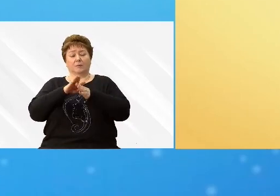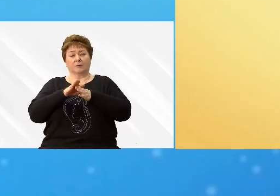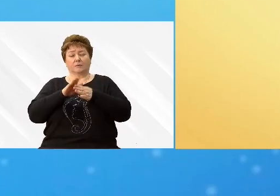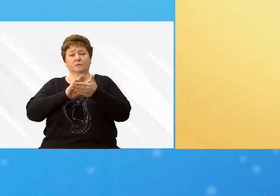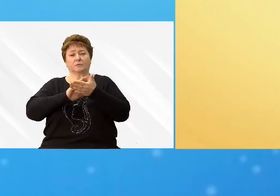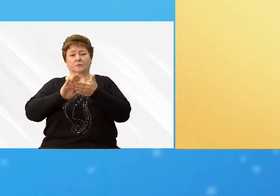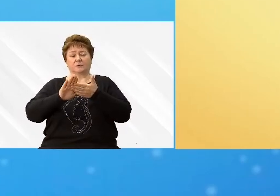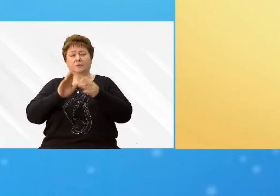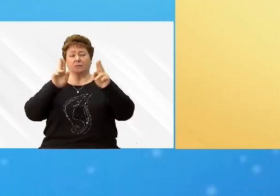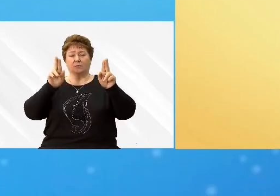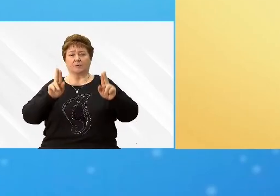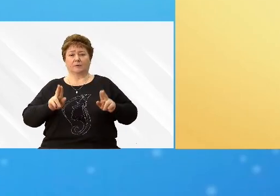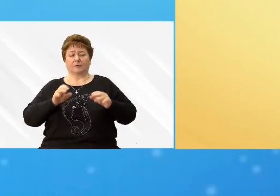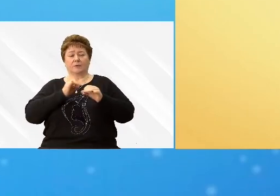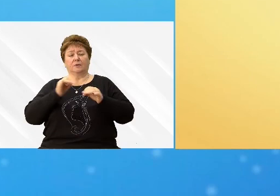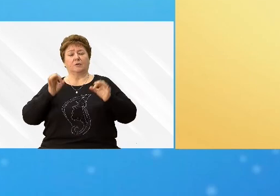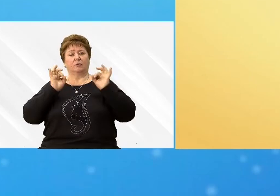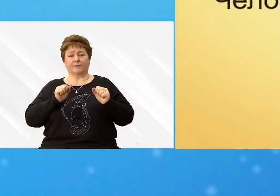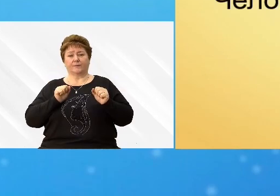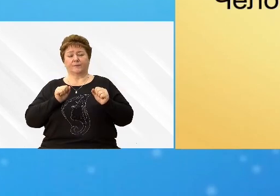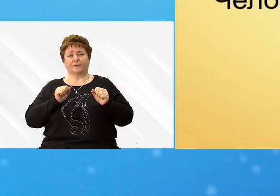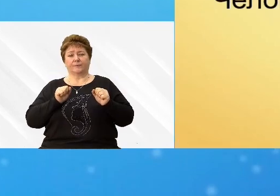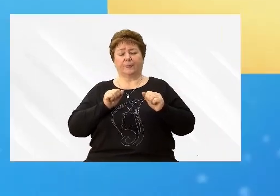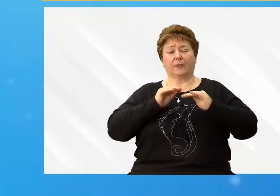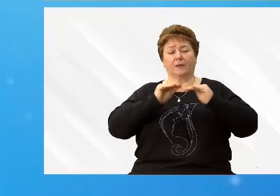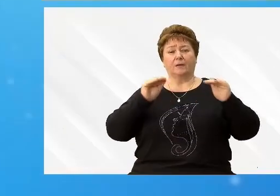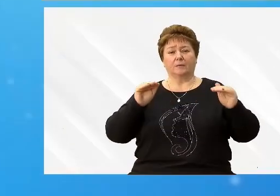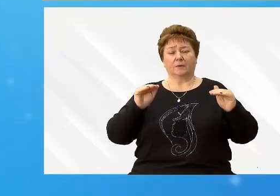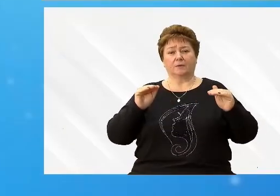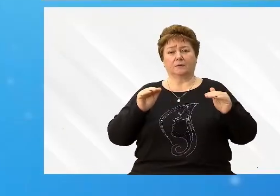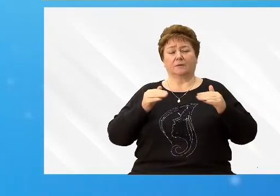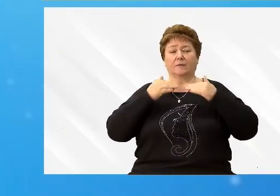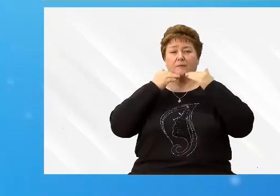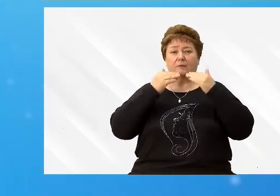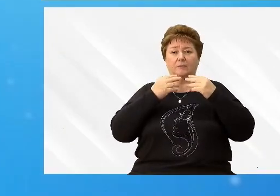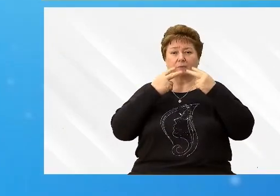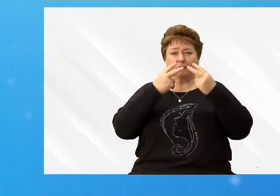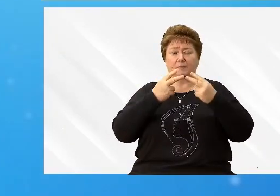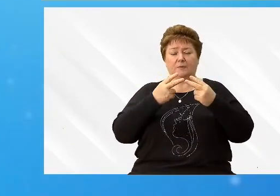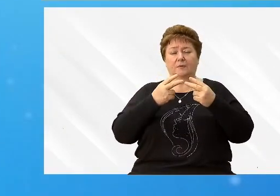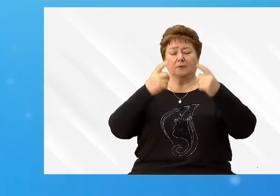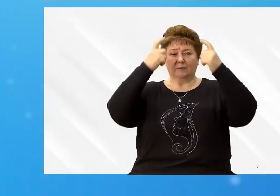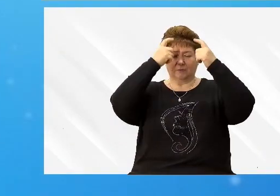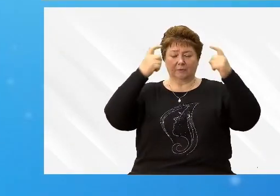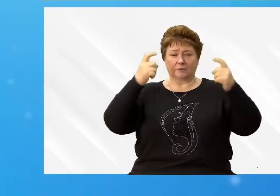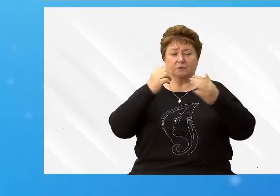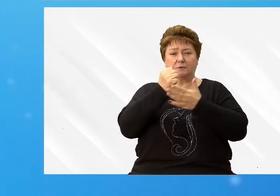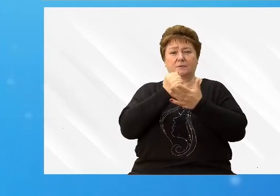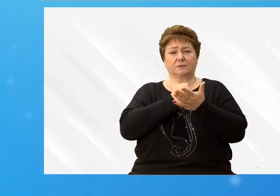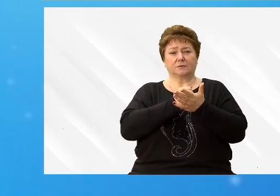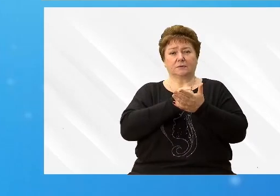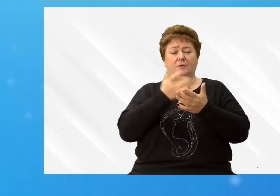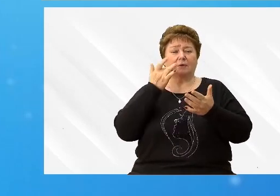гигиенические правила и нормы ребята обратите внимание на информационные ресурсы